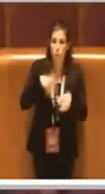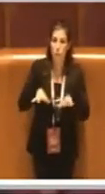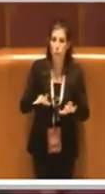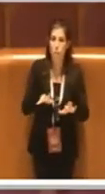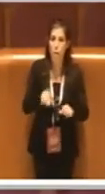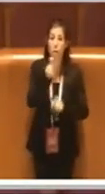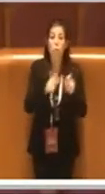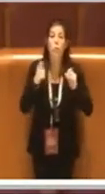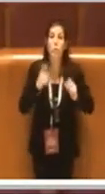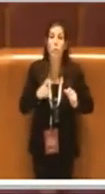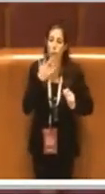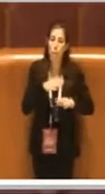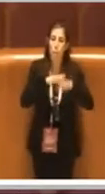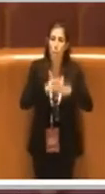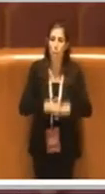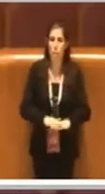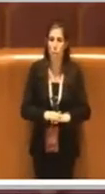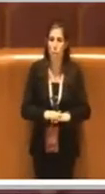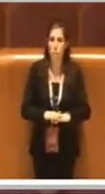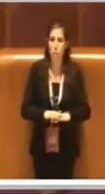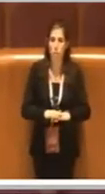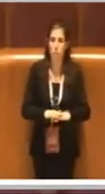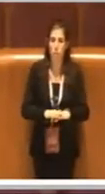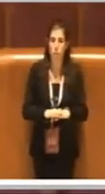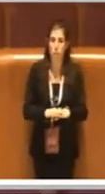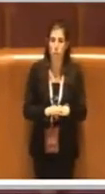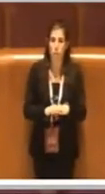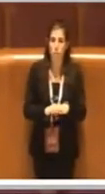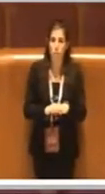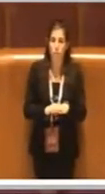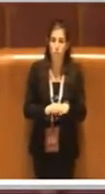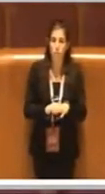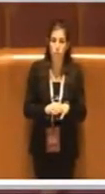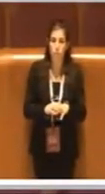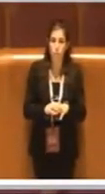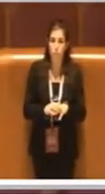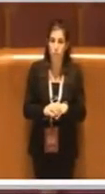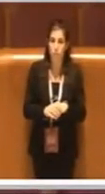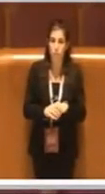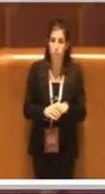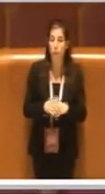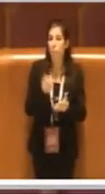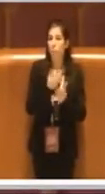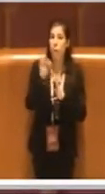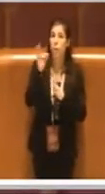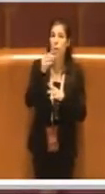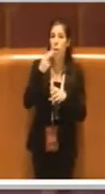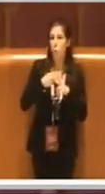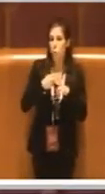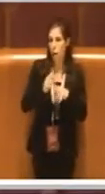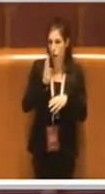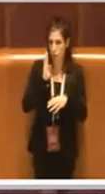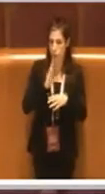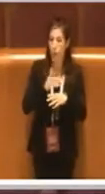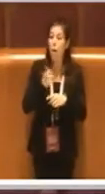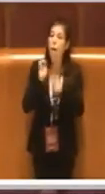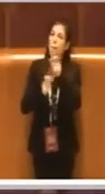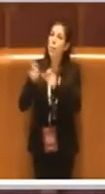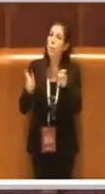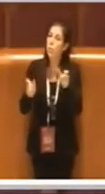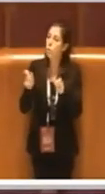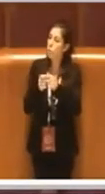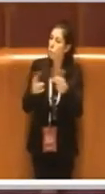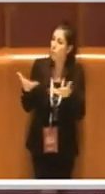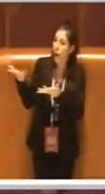tutelare i cittadini italiani, essere in grado di tutelare i cittadini romani e anche le persone che vengono accolte in